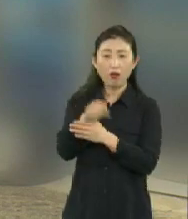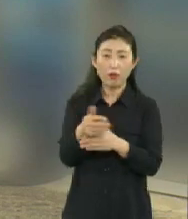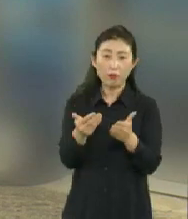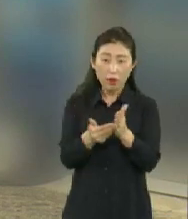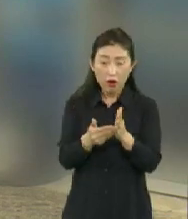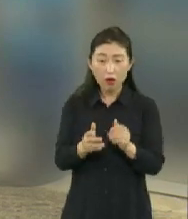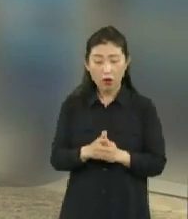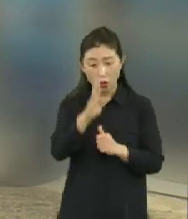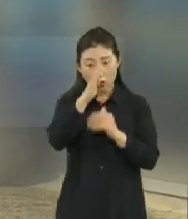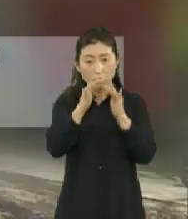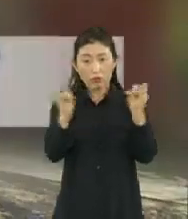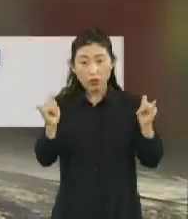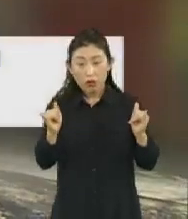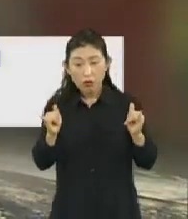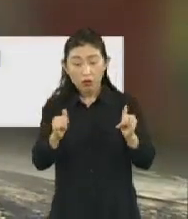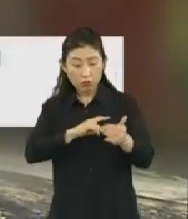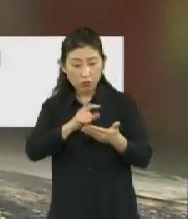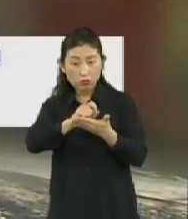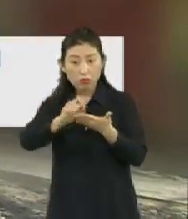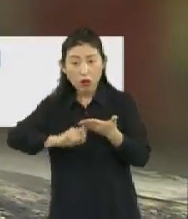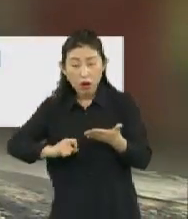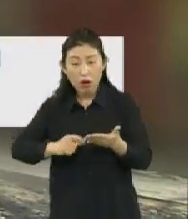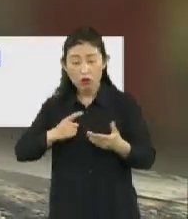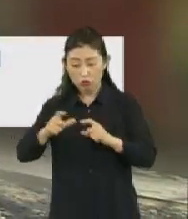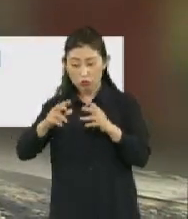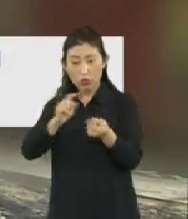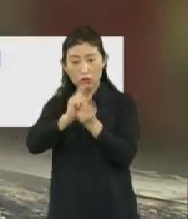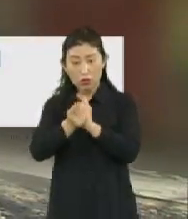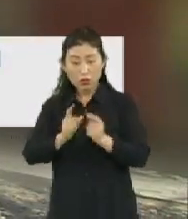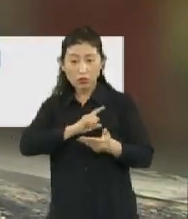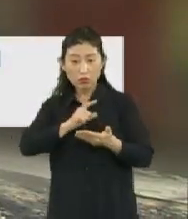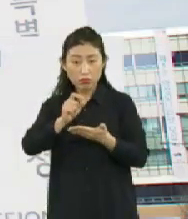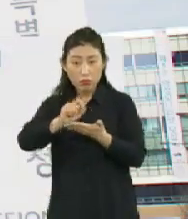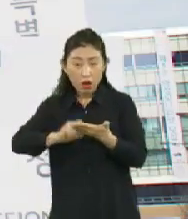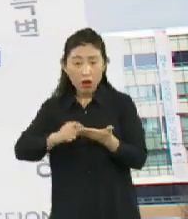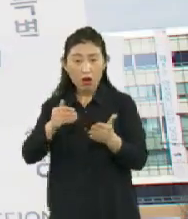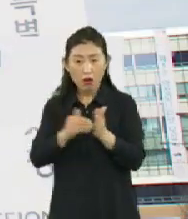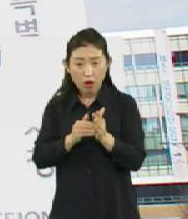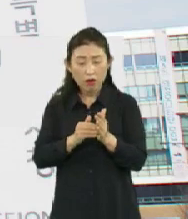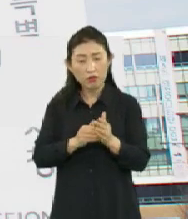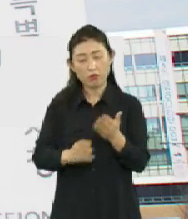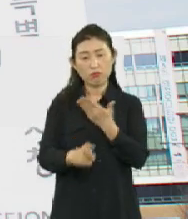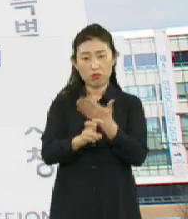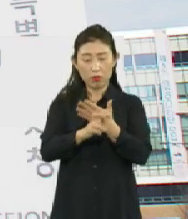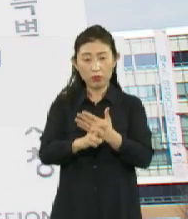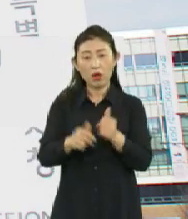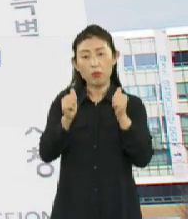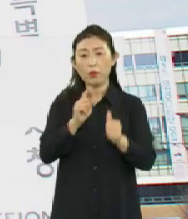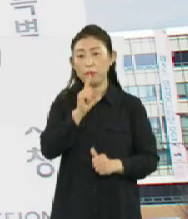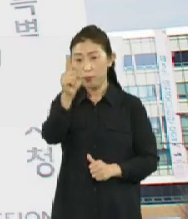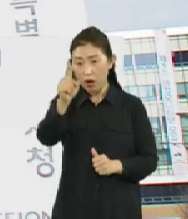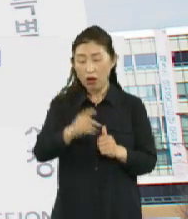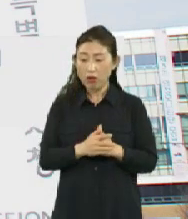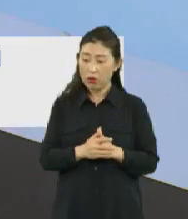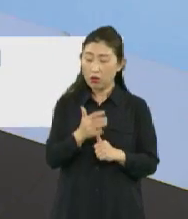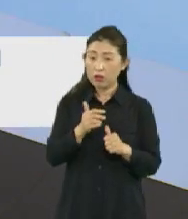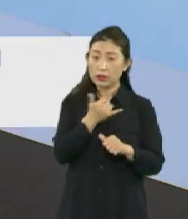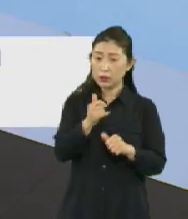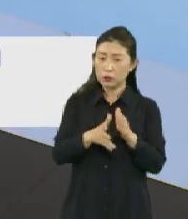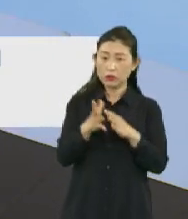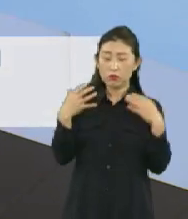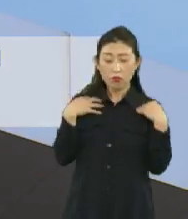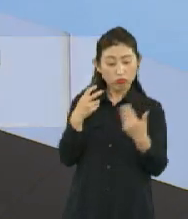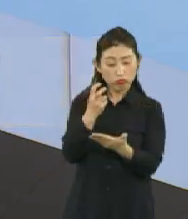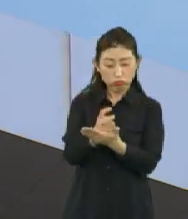주민들은 환자들을 주민으로 둔갑시킨 하자투성이라며 소송까지 제기했습니다. 세종시는 법적으로 문제될 게